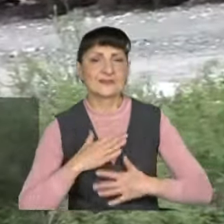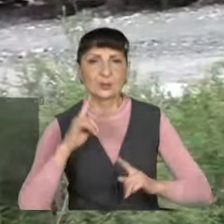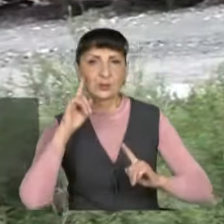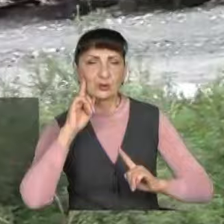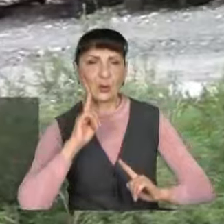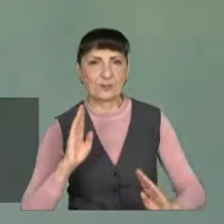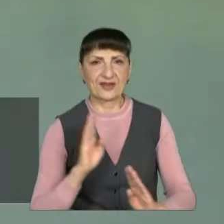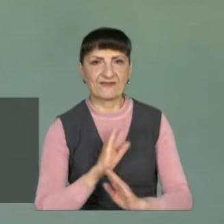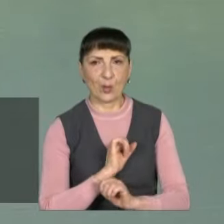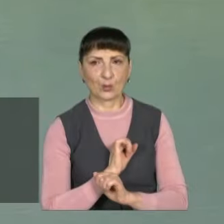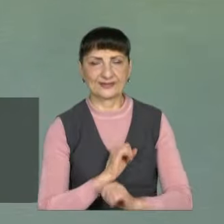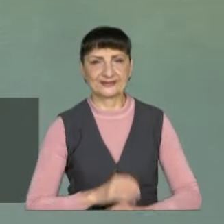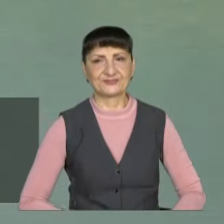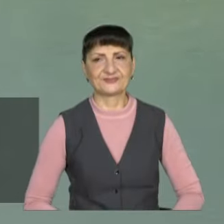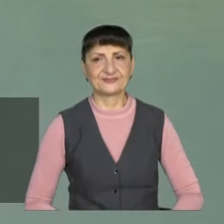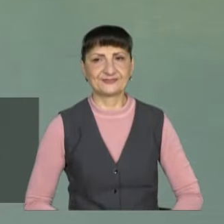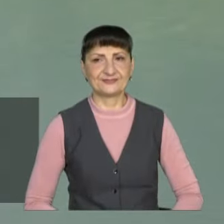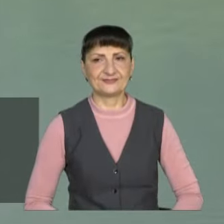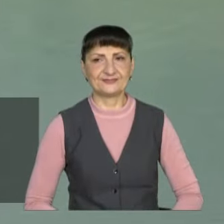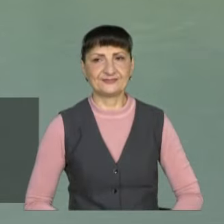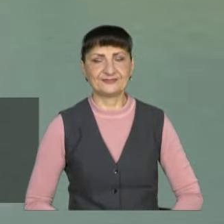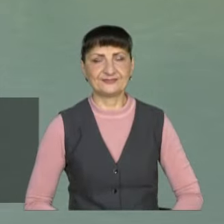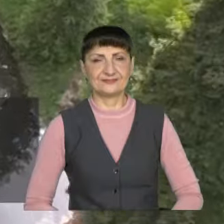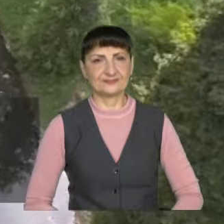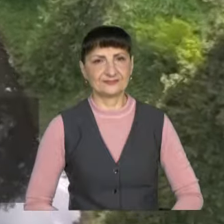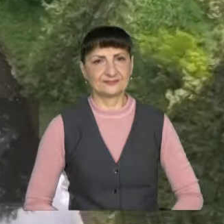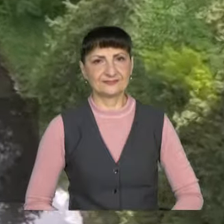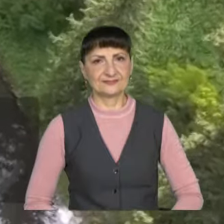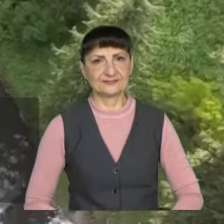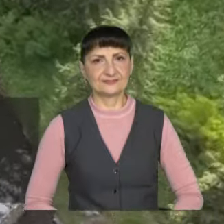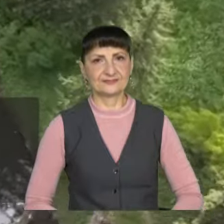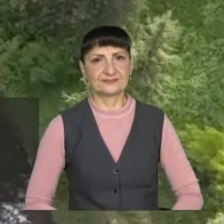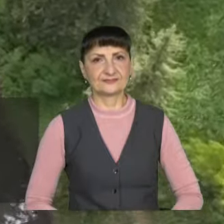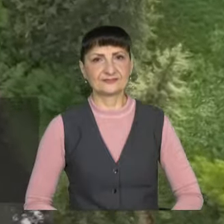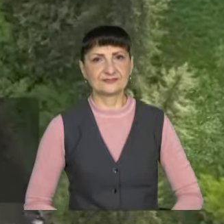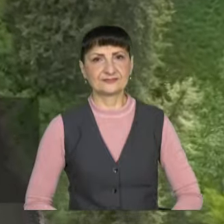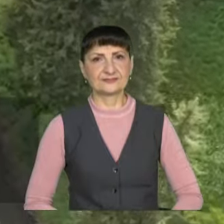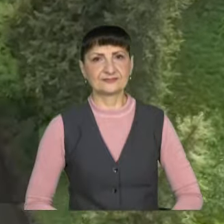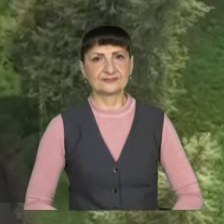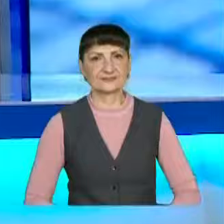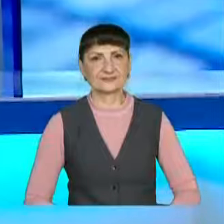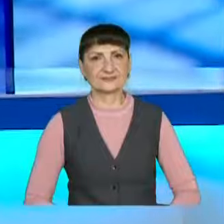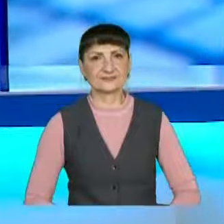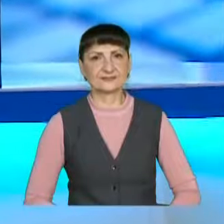отдыха на природе. Айдана Нураш, Алишер Иргалиулы, телеканал Алматы, Алматинская